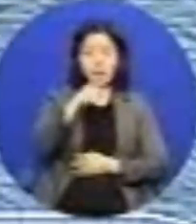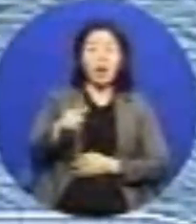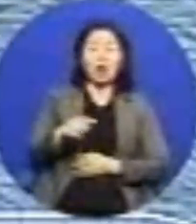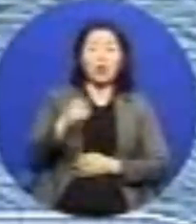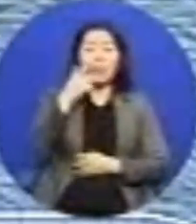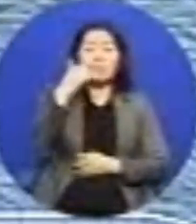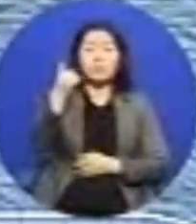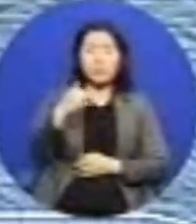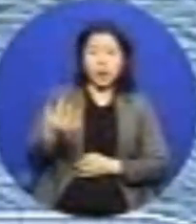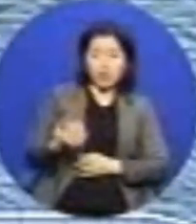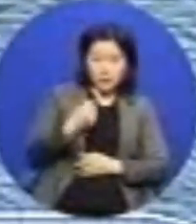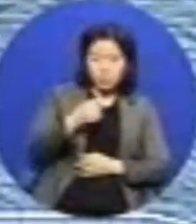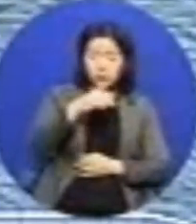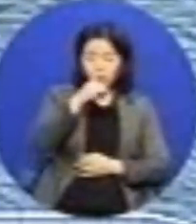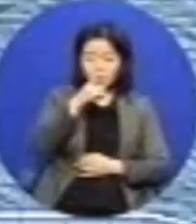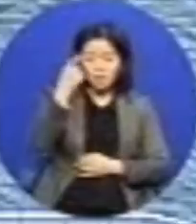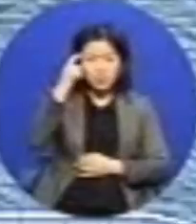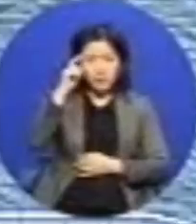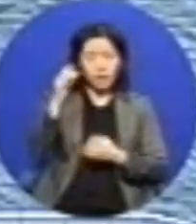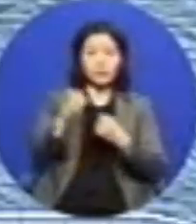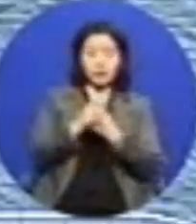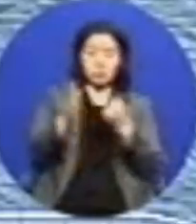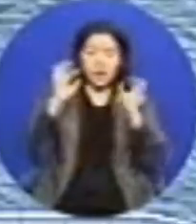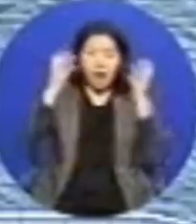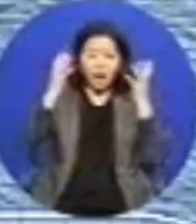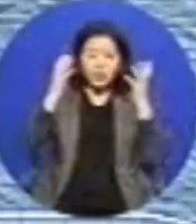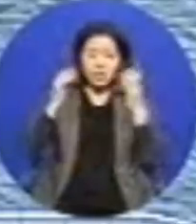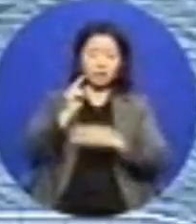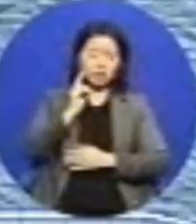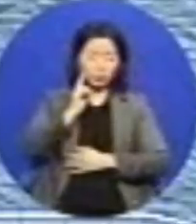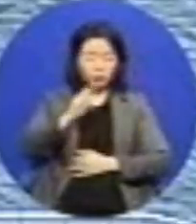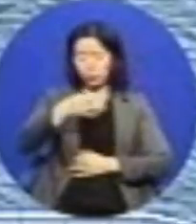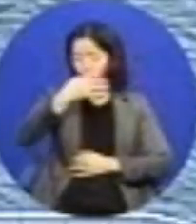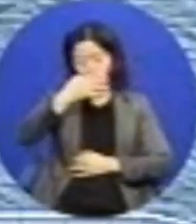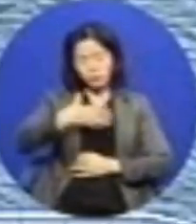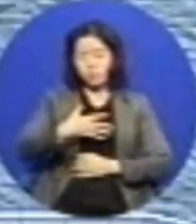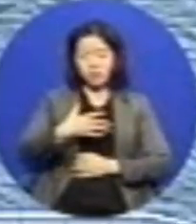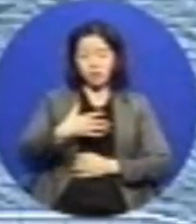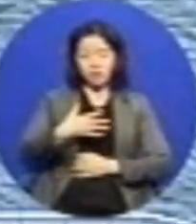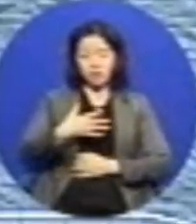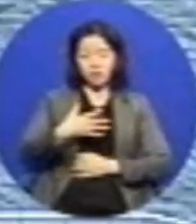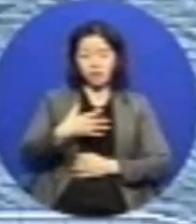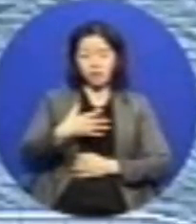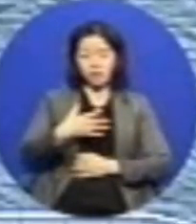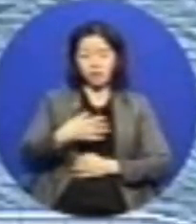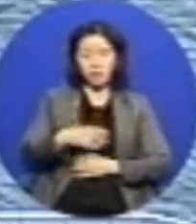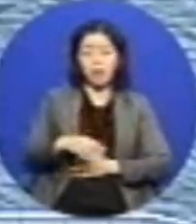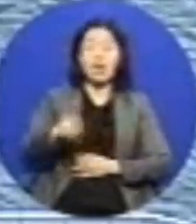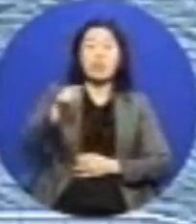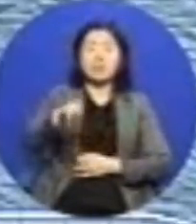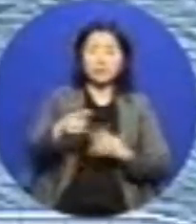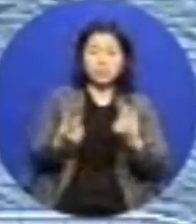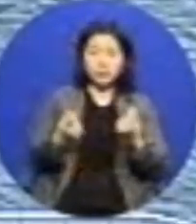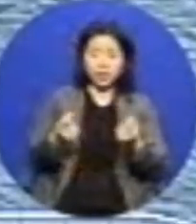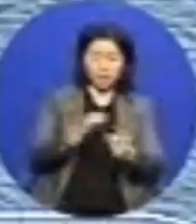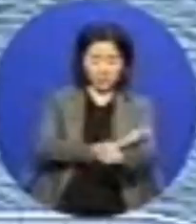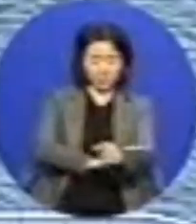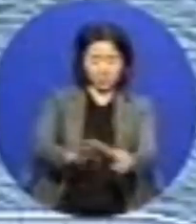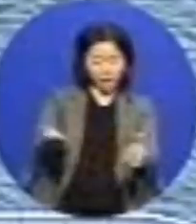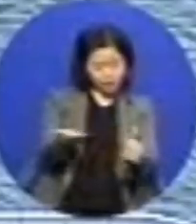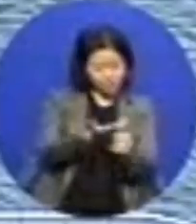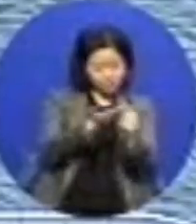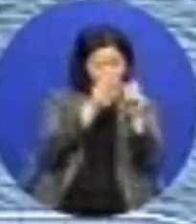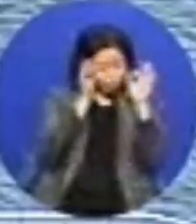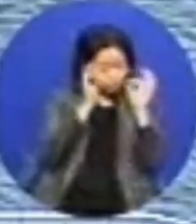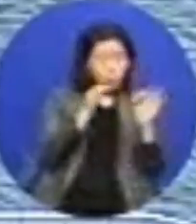있는 그 생각 때문에 아이들이 너무너무 힘들어 하는 겁니다 그렇게 잘 길러 보려고 했는데